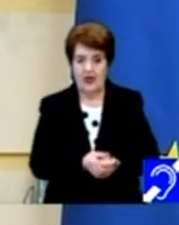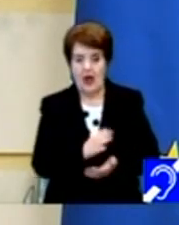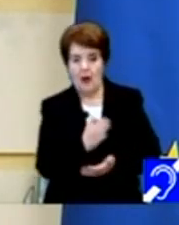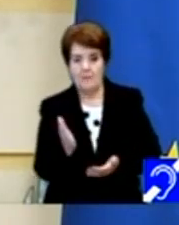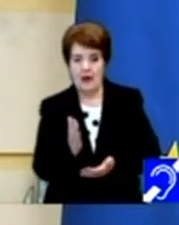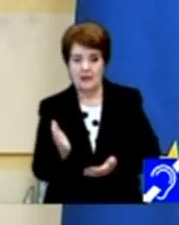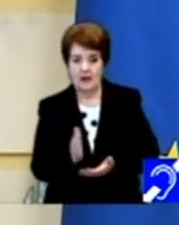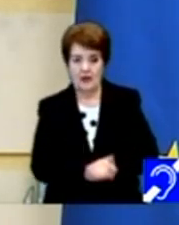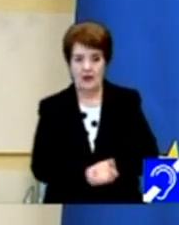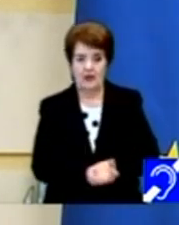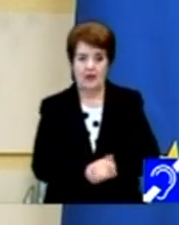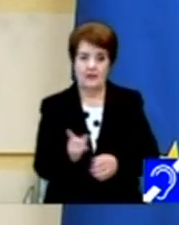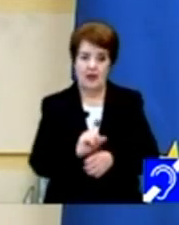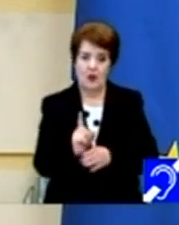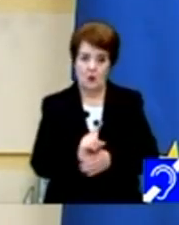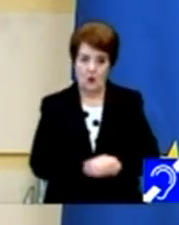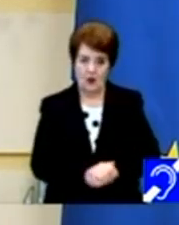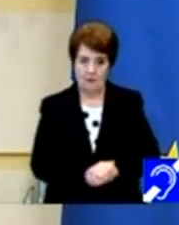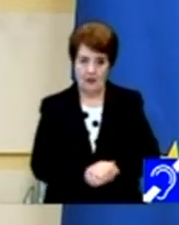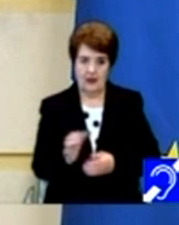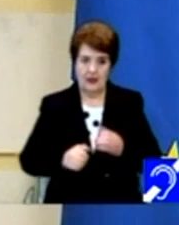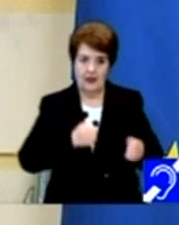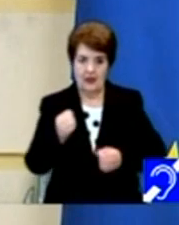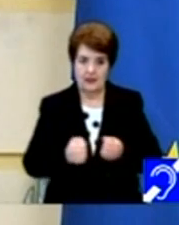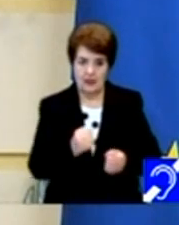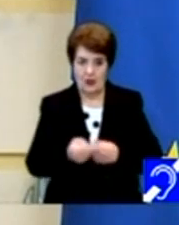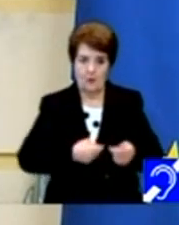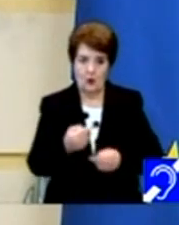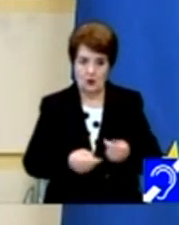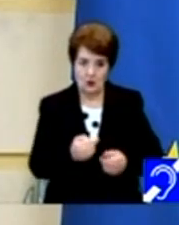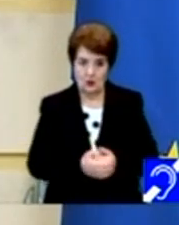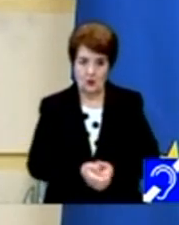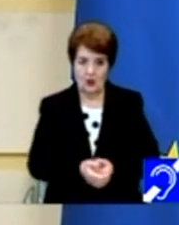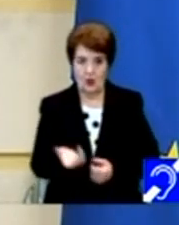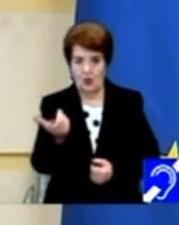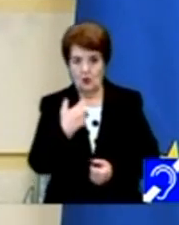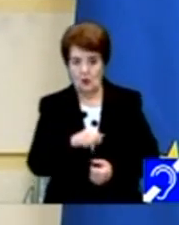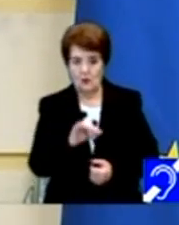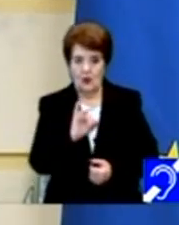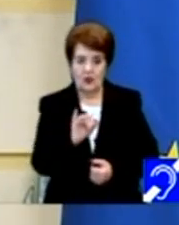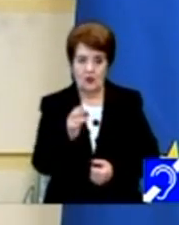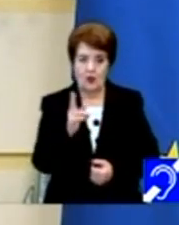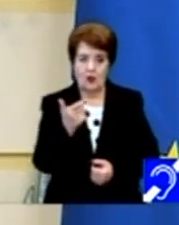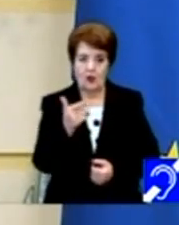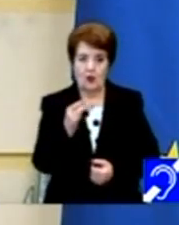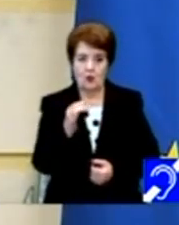abaterile de la normă legală în procedura de înaintare a domnului Igor Grosu.